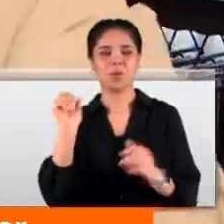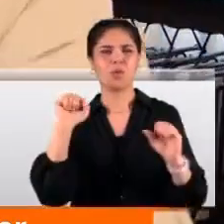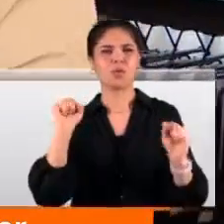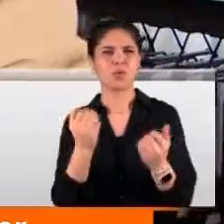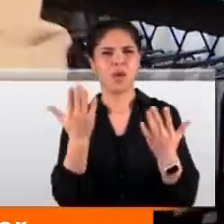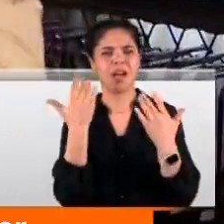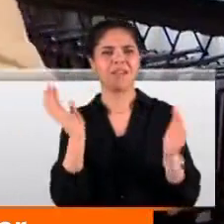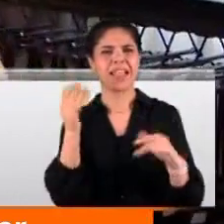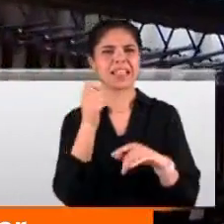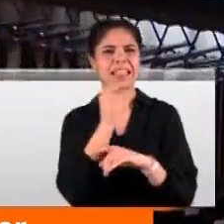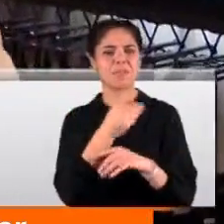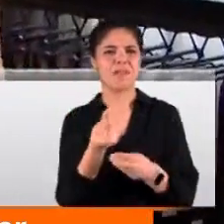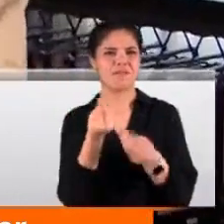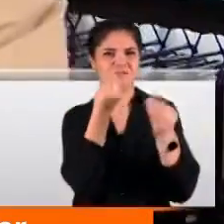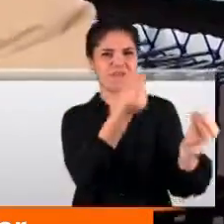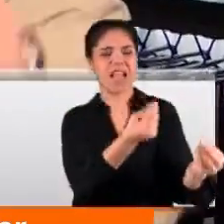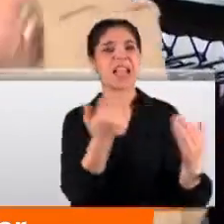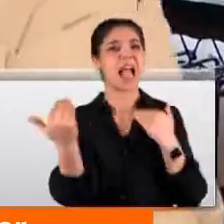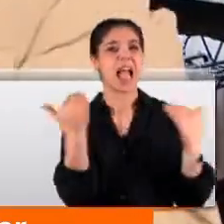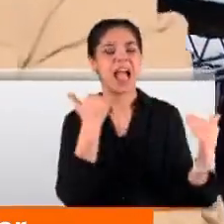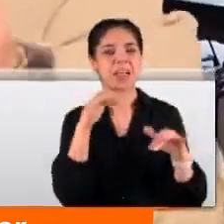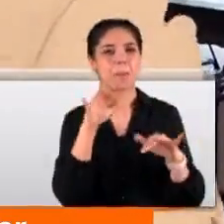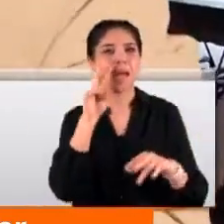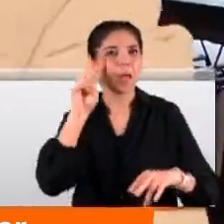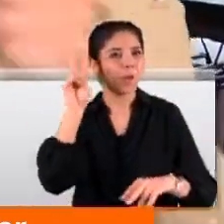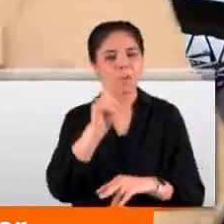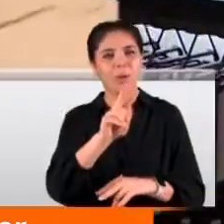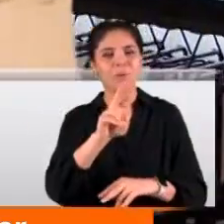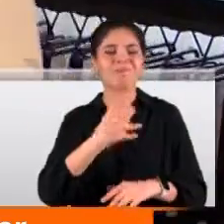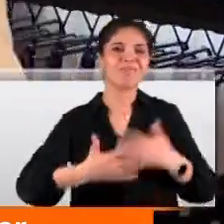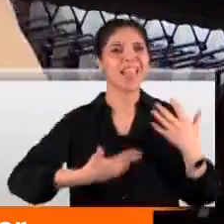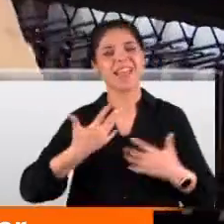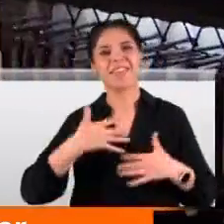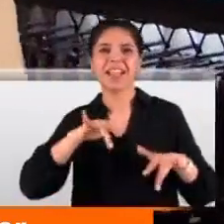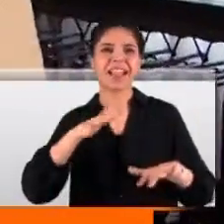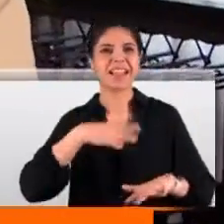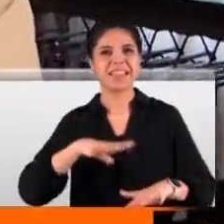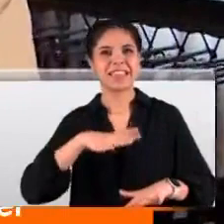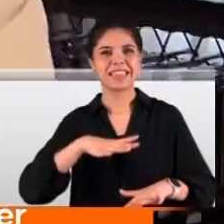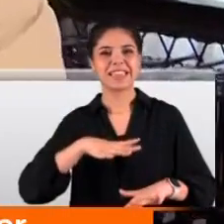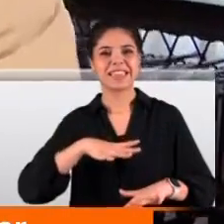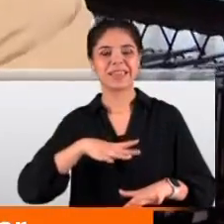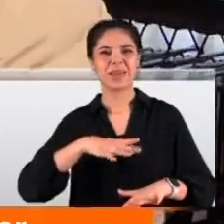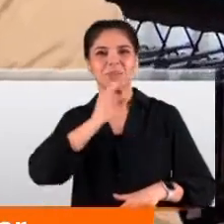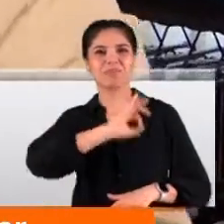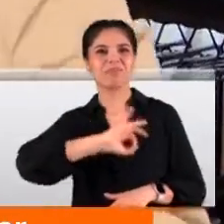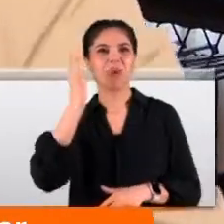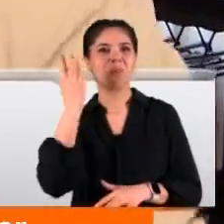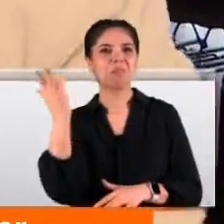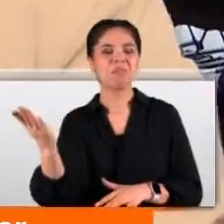bir sipariş götürdü. Sipariş götürdüğü adreste bir piyano gördü, çalmak istedi. Çaldı da ve bir çaldı, pir çaldı deyim